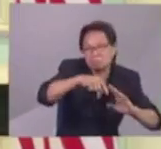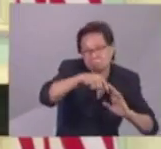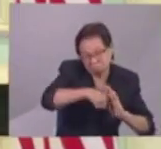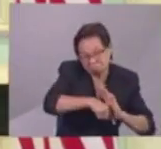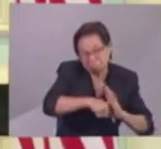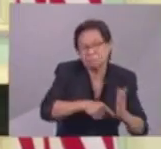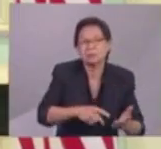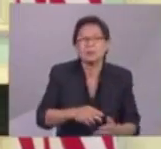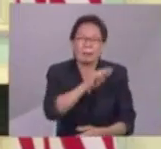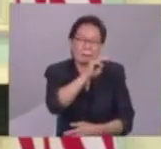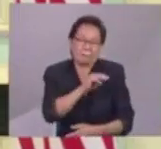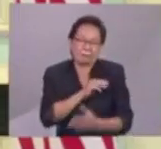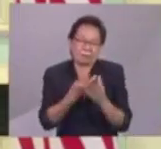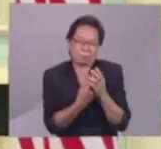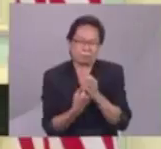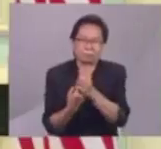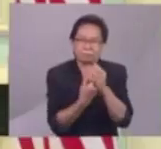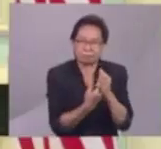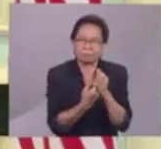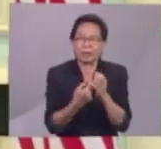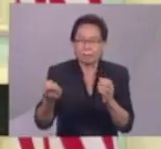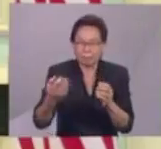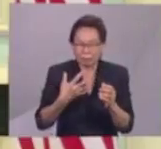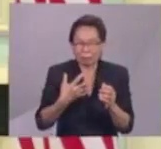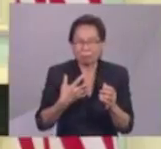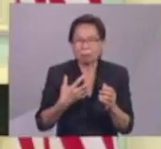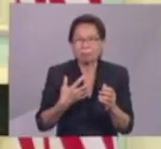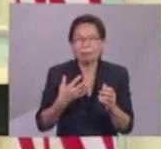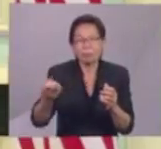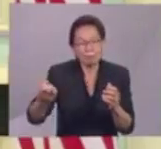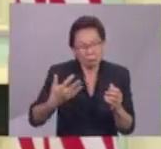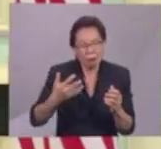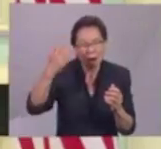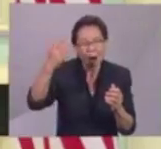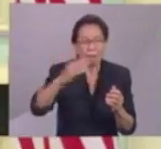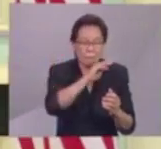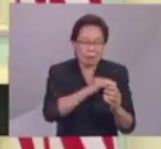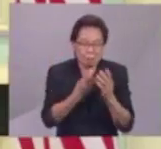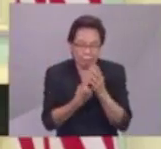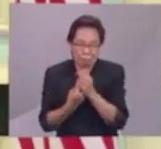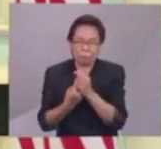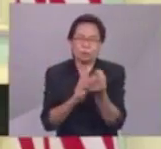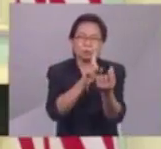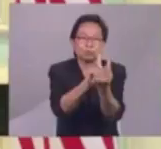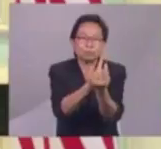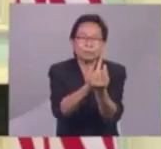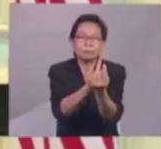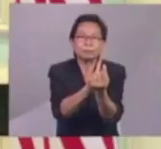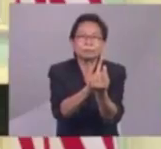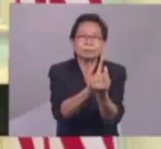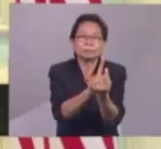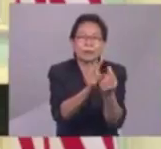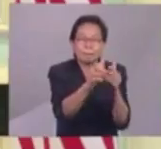Kementerian Menteri Perpaduan memaklumkan bahawa mereka, dia akan, Menteri Perpaduan akan jumpa semula